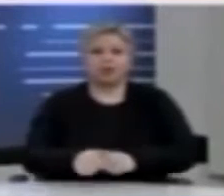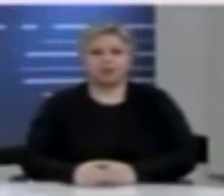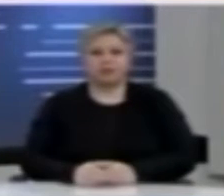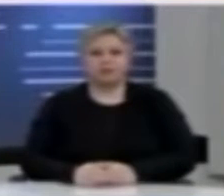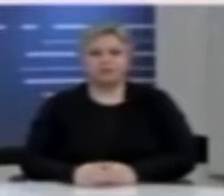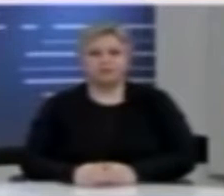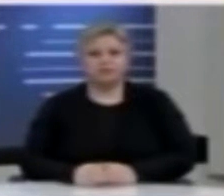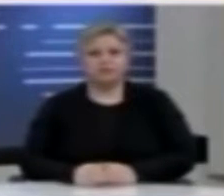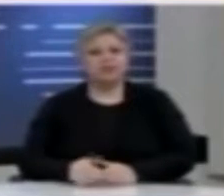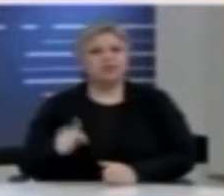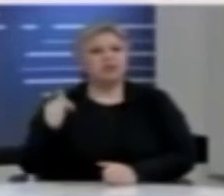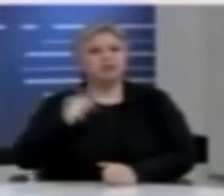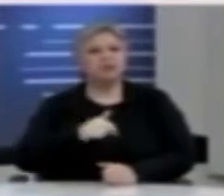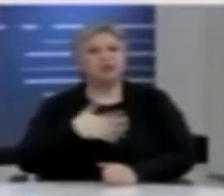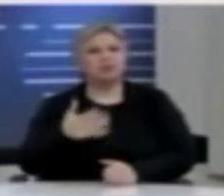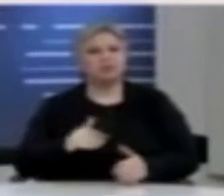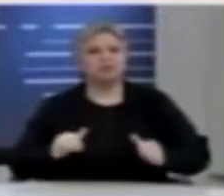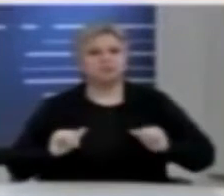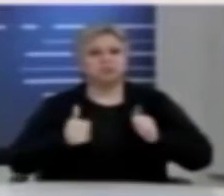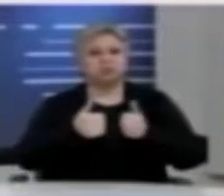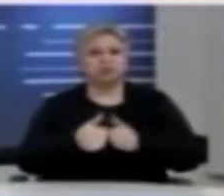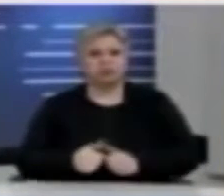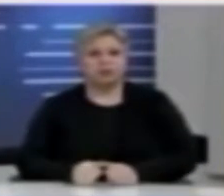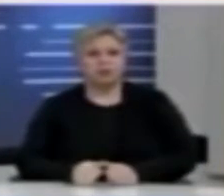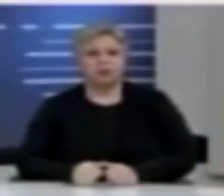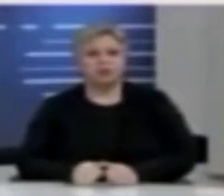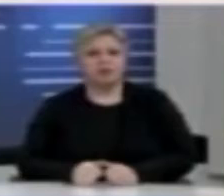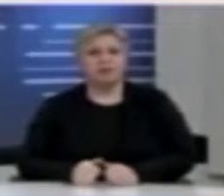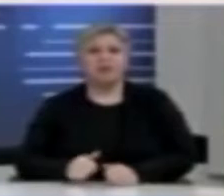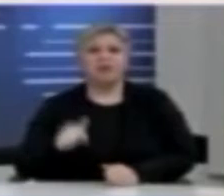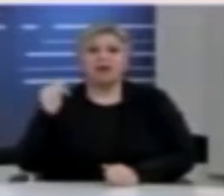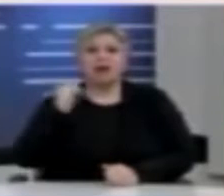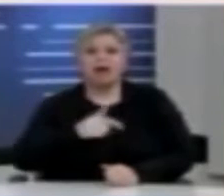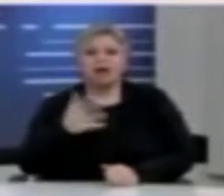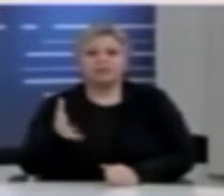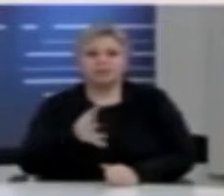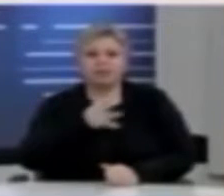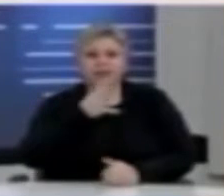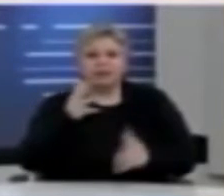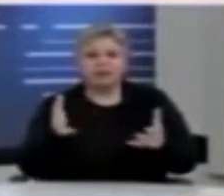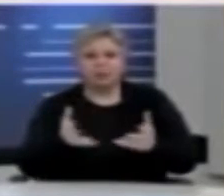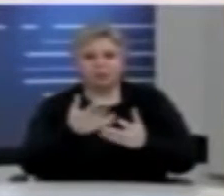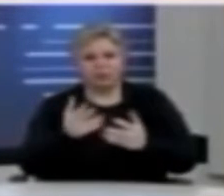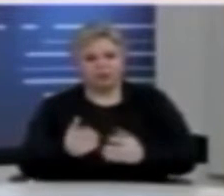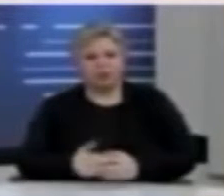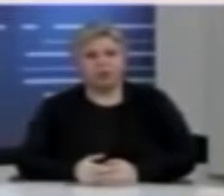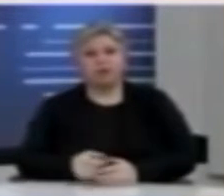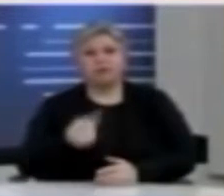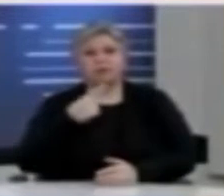Και τώρα δεν διστάζετε να κάνετε και τη δεδηλωμένη κουρελού, την ίδια τη βάση της